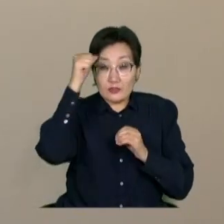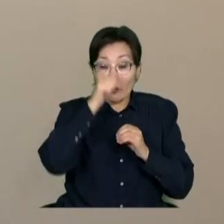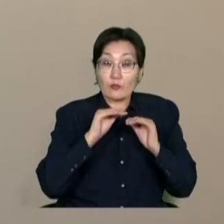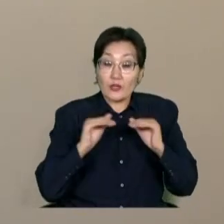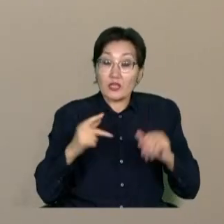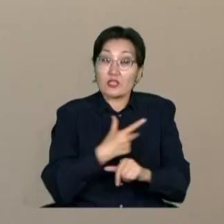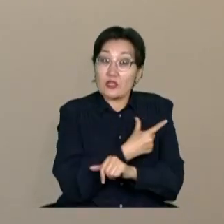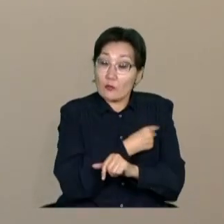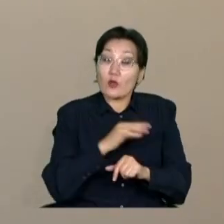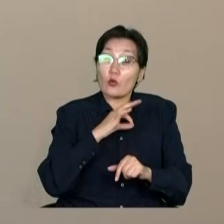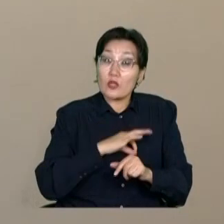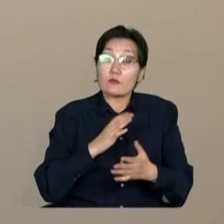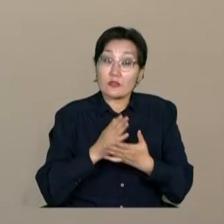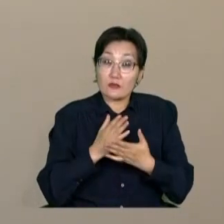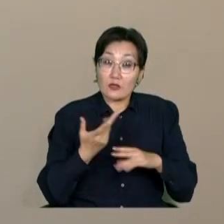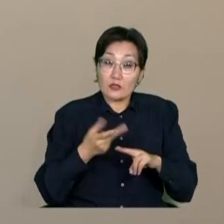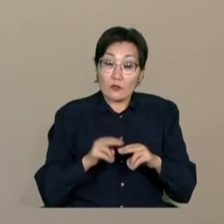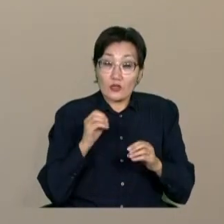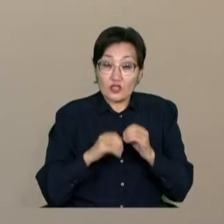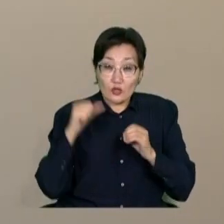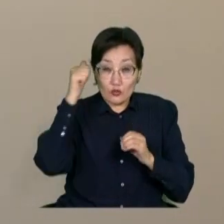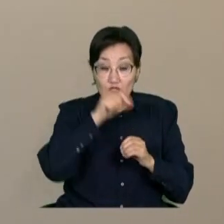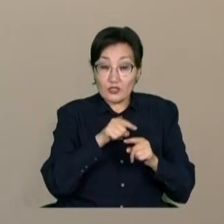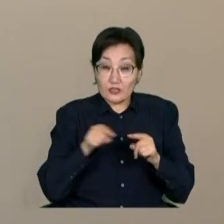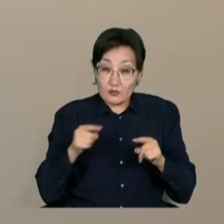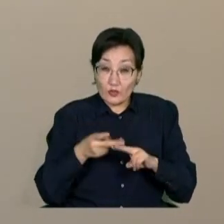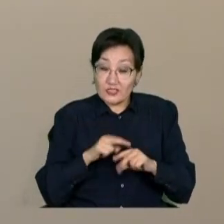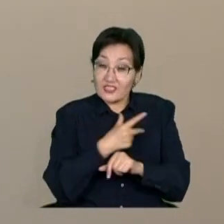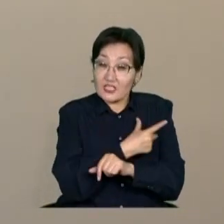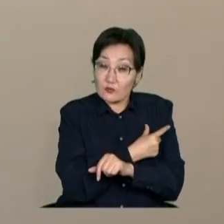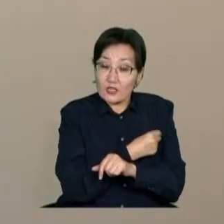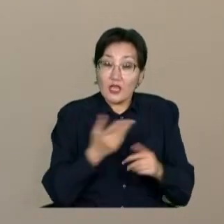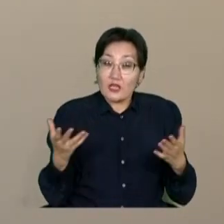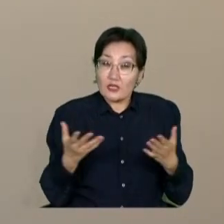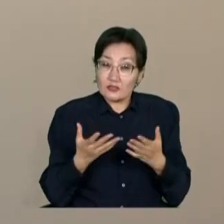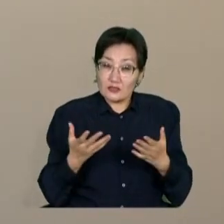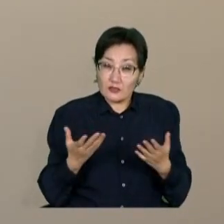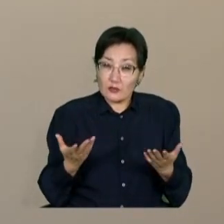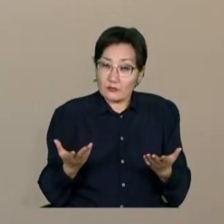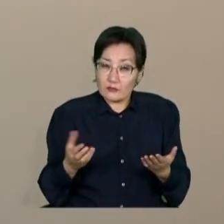балаларымызды егіп келе жатырмыз. Осы 10 жылдың ішінде осы екпеге қандай да бір